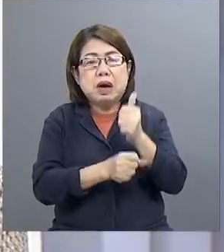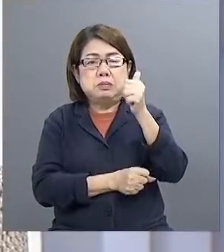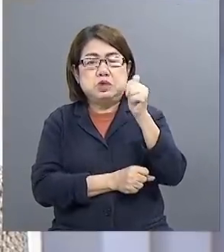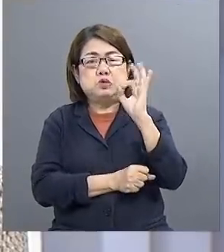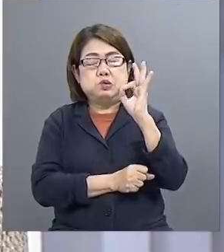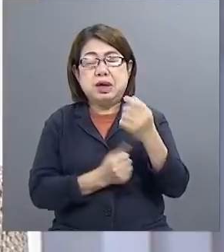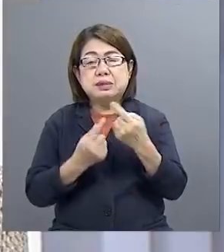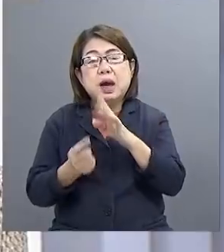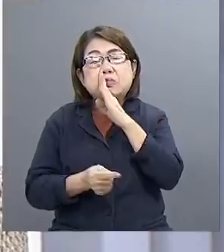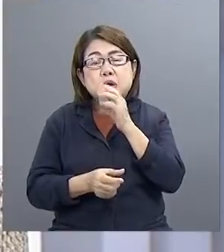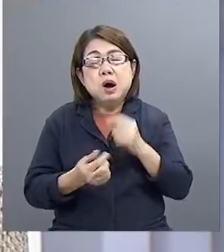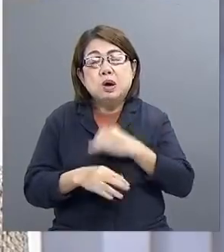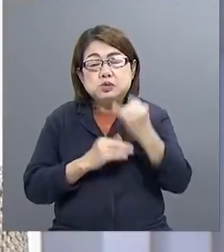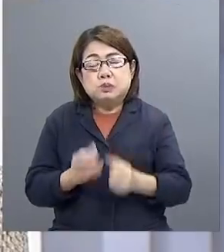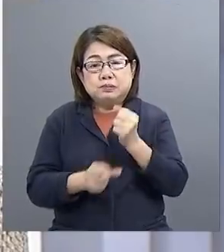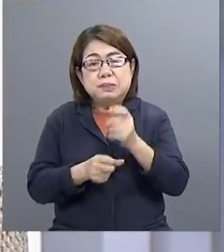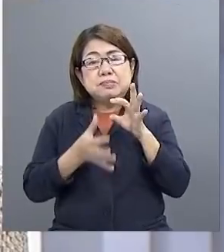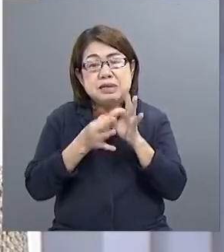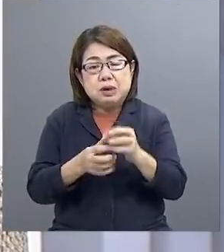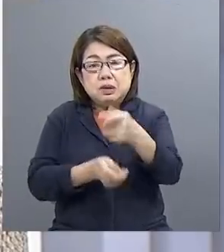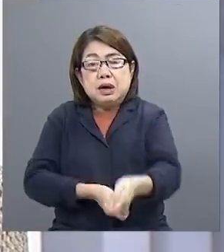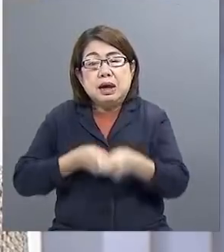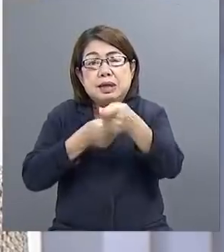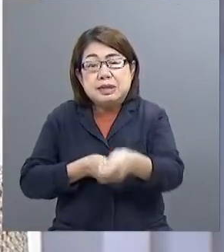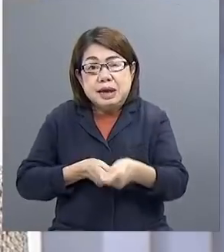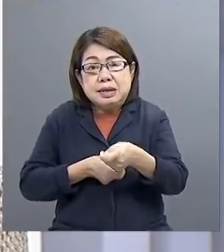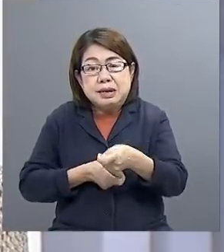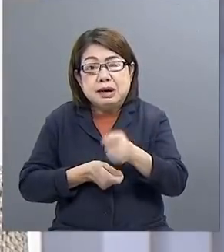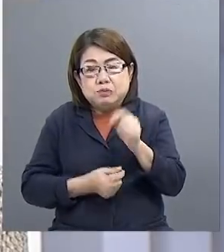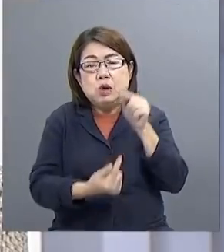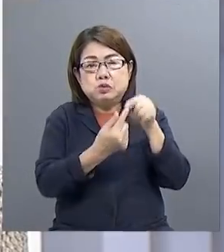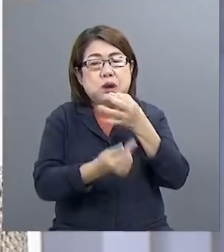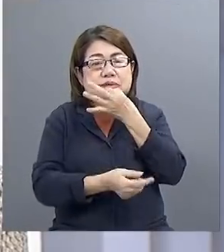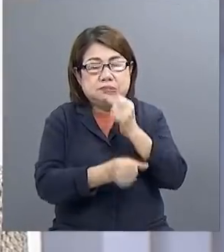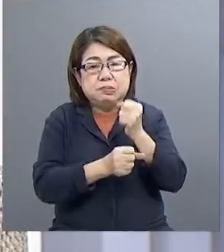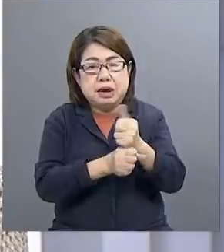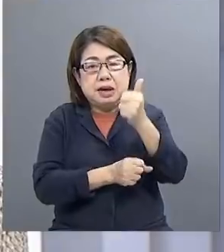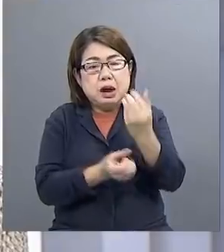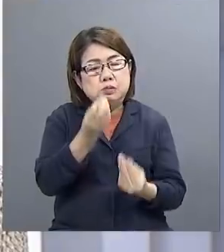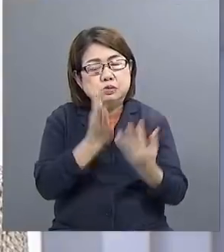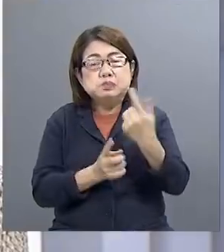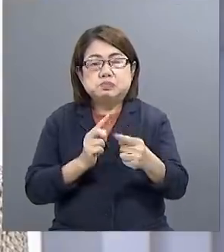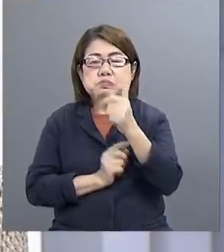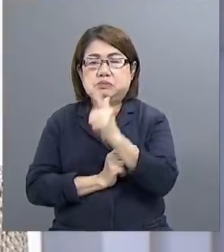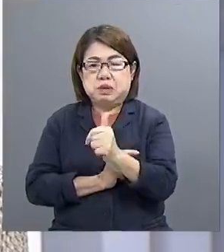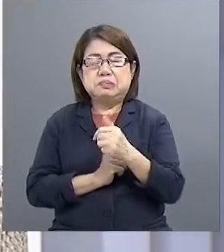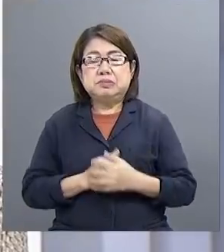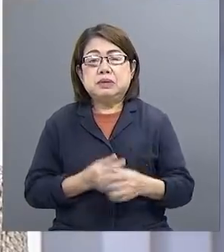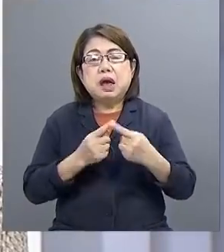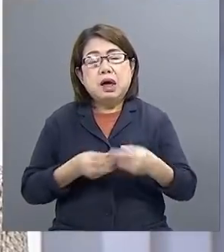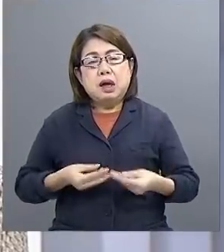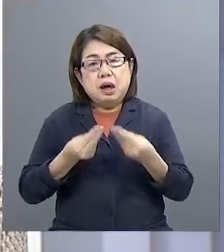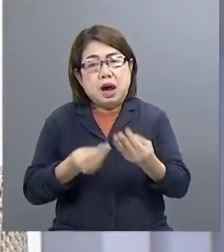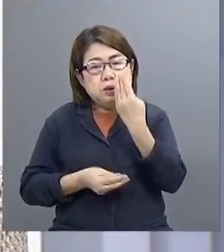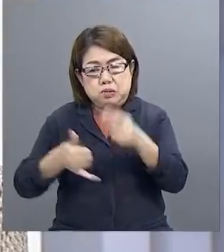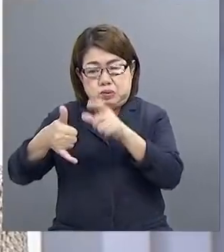เกษตรอันนี้หลายคนก็จบมาทำอาชีพตรงสายได้เนี่ยถึงว่าเก่งมากจริงๆครับจะพาคุณผู้ชมไปดูเด็กหนุ่มคนนึงนะ